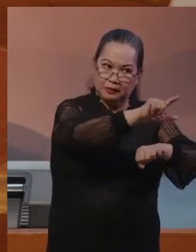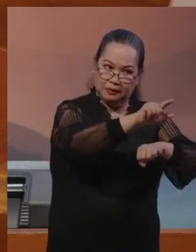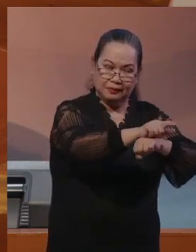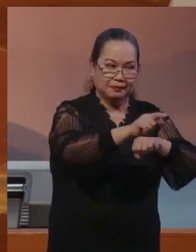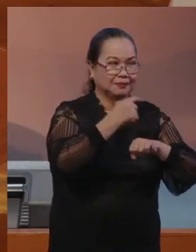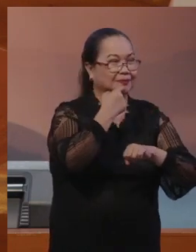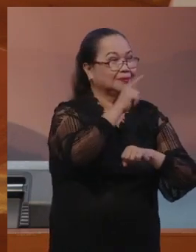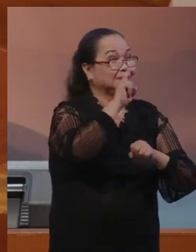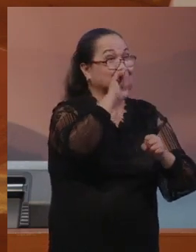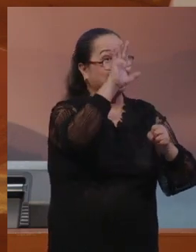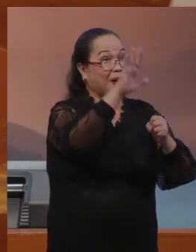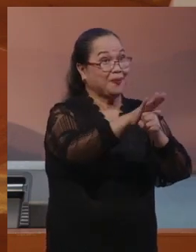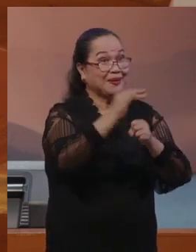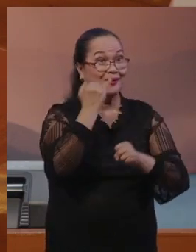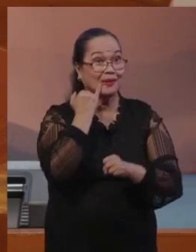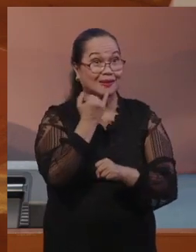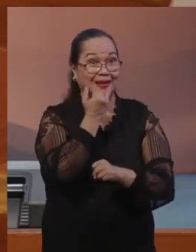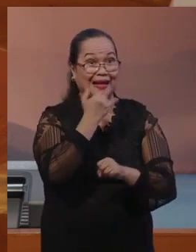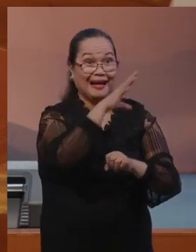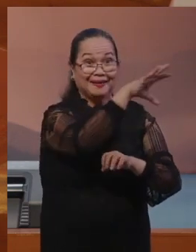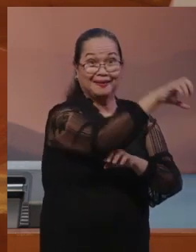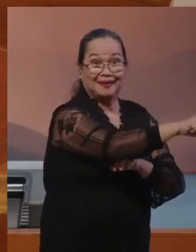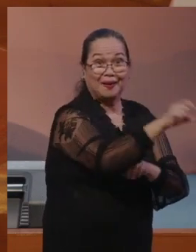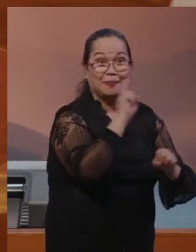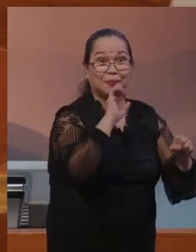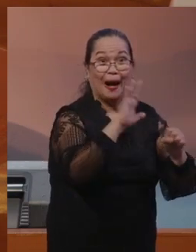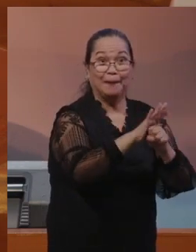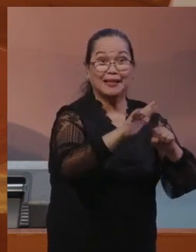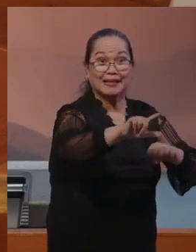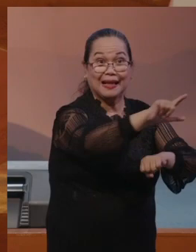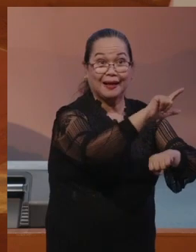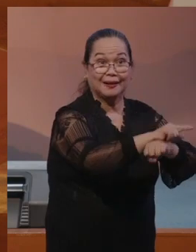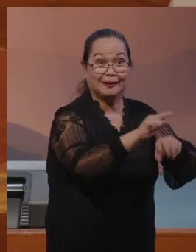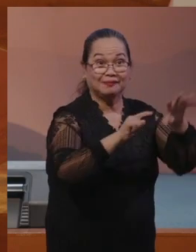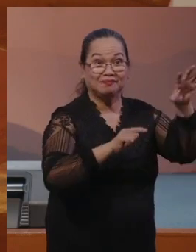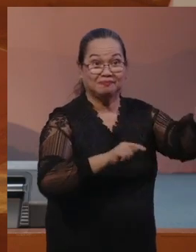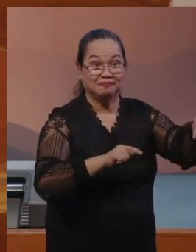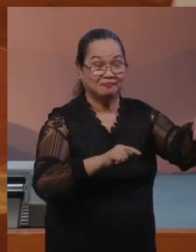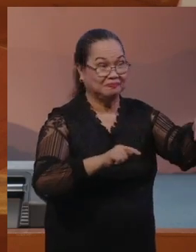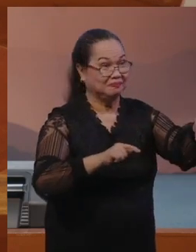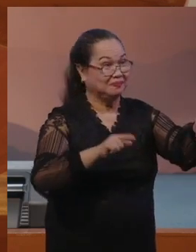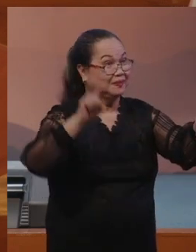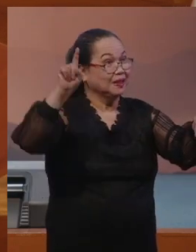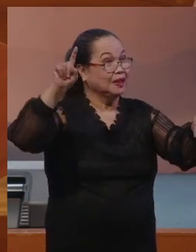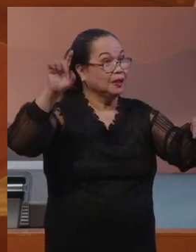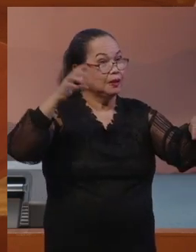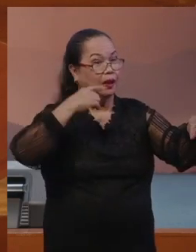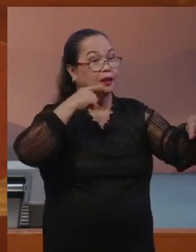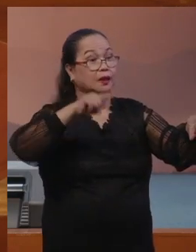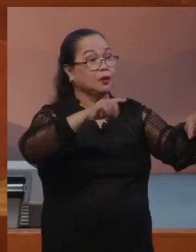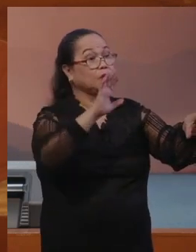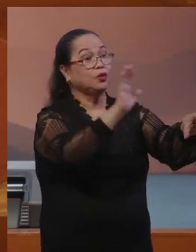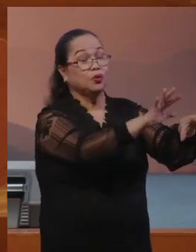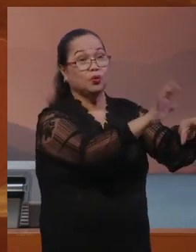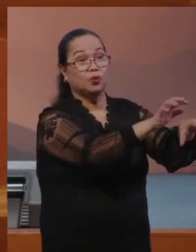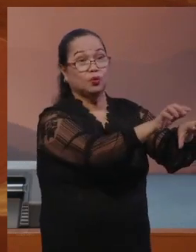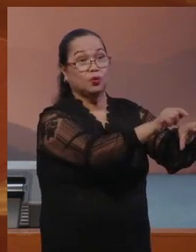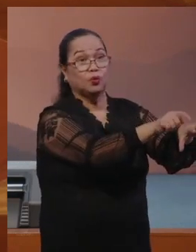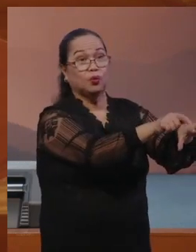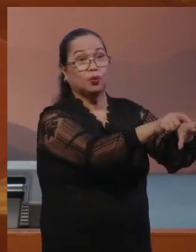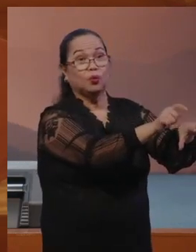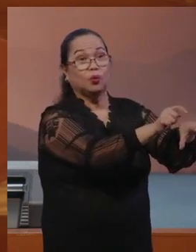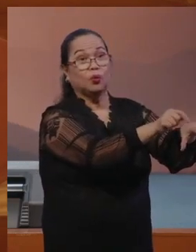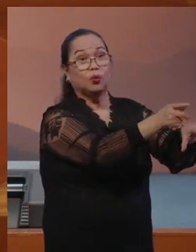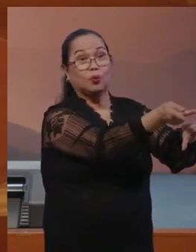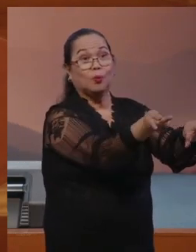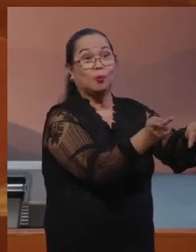ko kanina sa Joshua chapter 1, verses 2 to 5. Inutos na itong knowledge na ito, ang